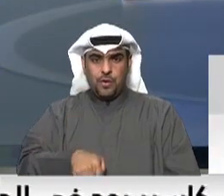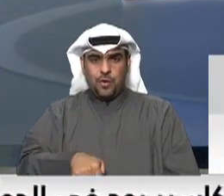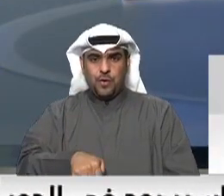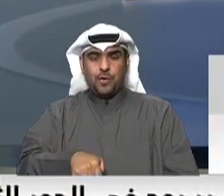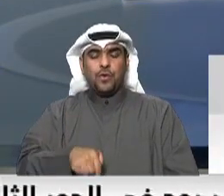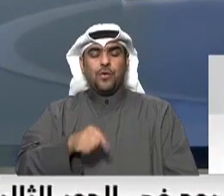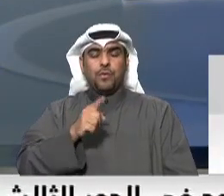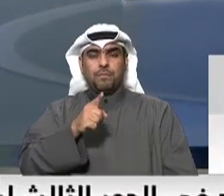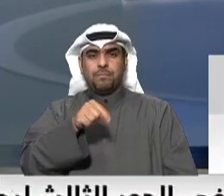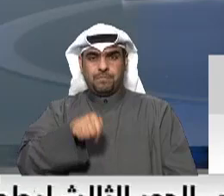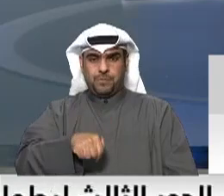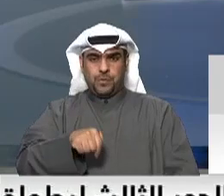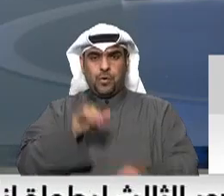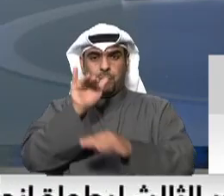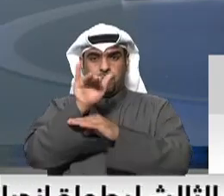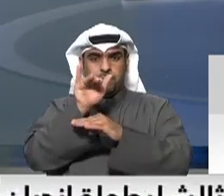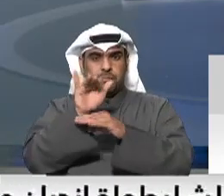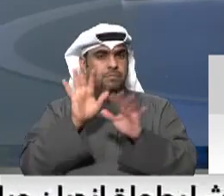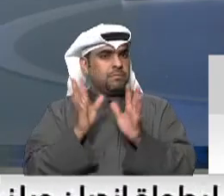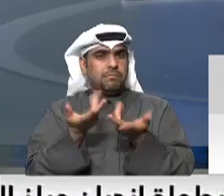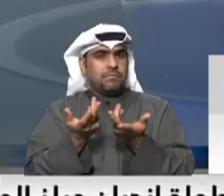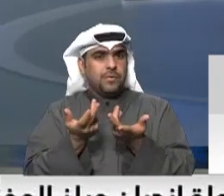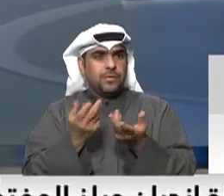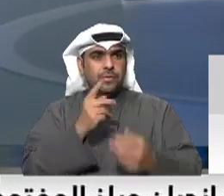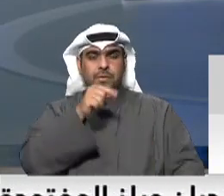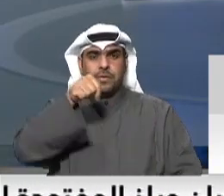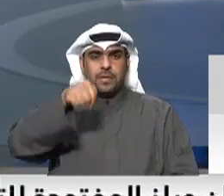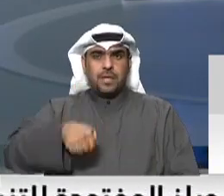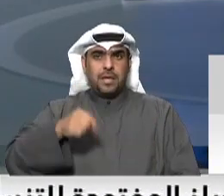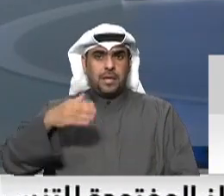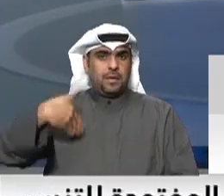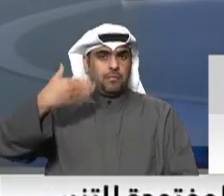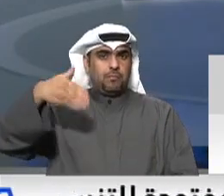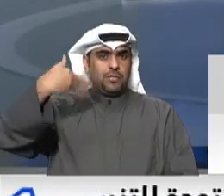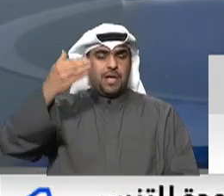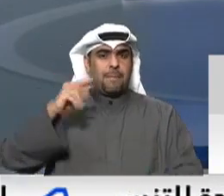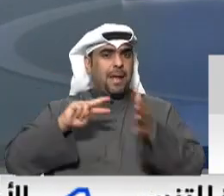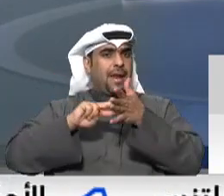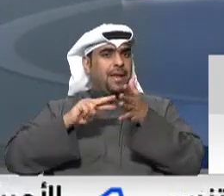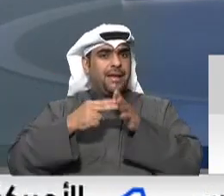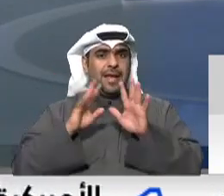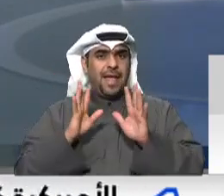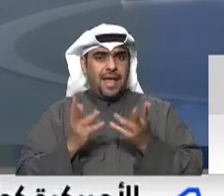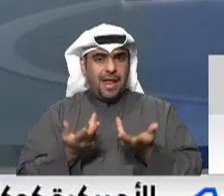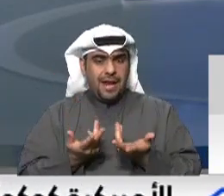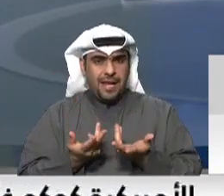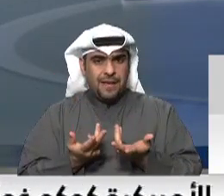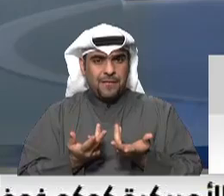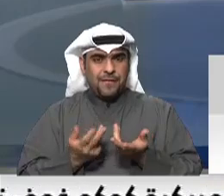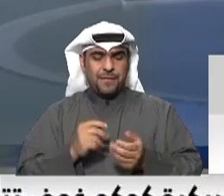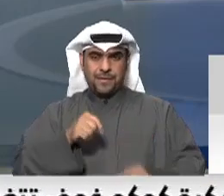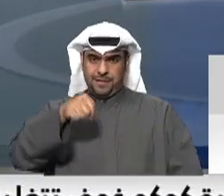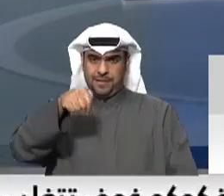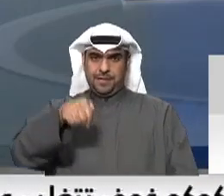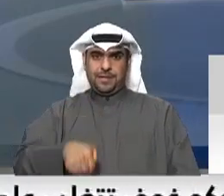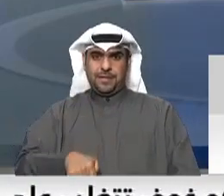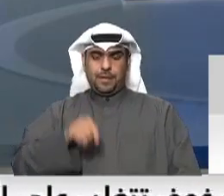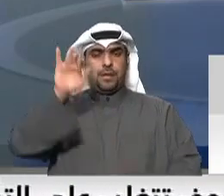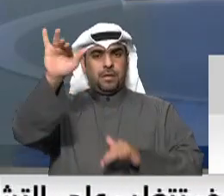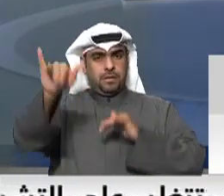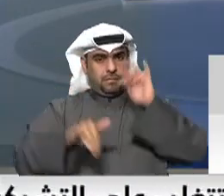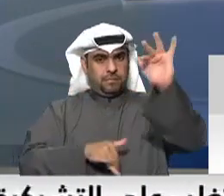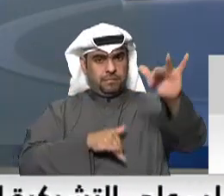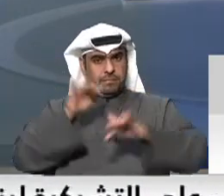المشاريع الثقافية الأهلية قراءة الواقع واستشراف المستقبل. نعم، وقد شارك في الندوة عدد من الأسماء المميزة